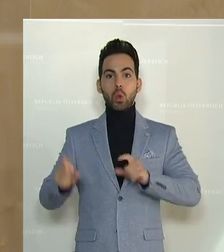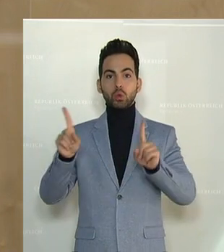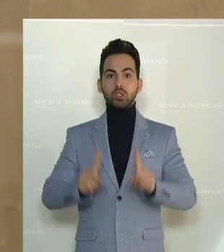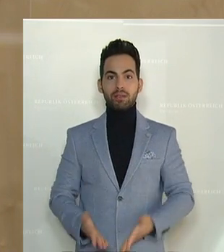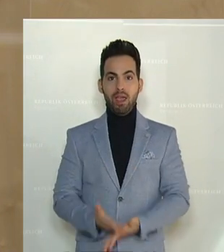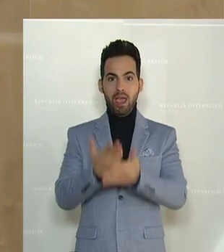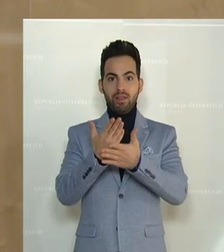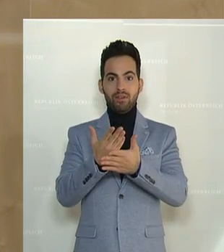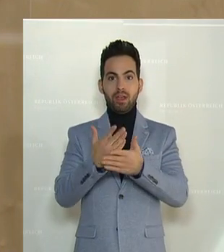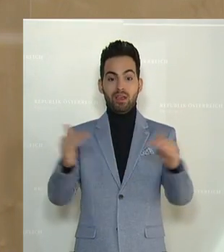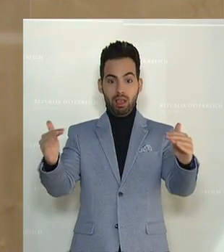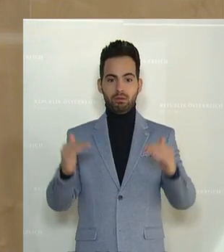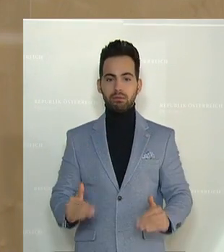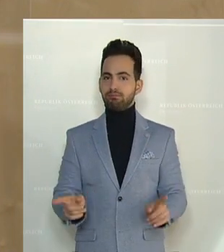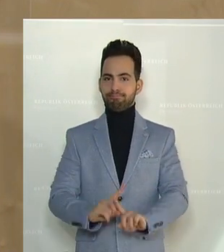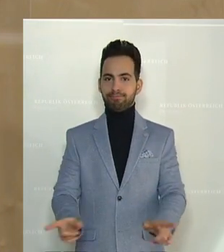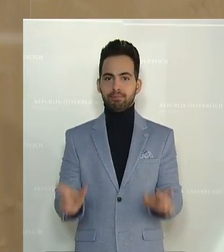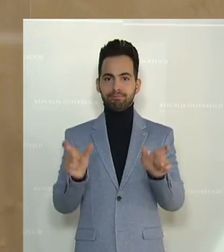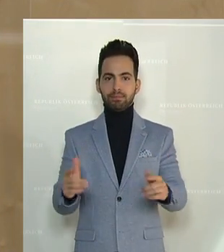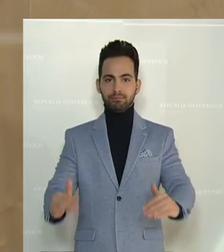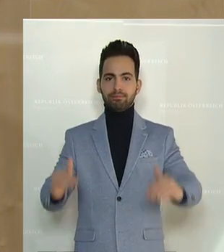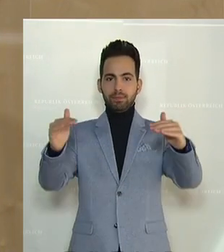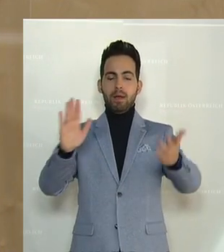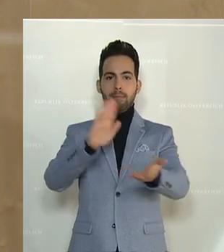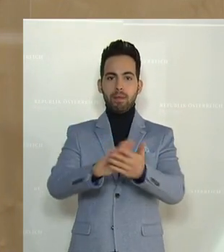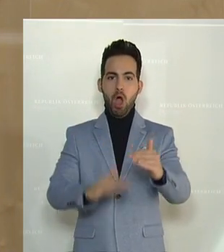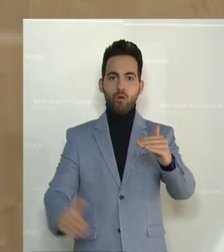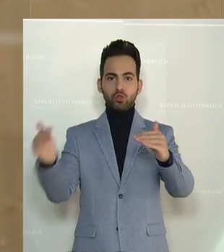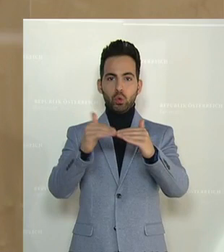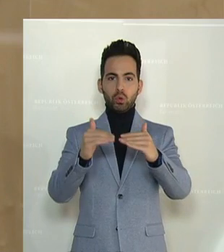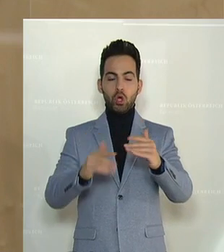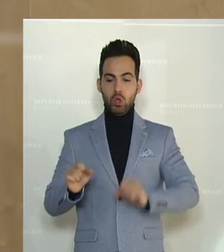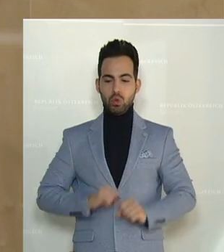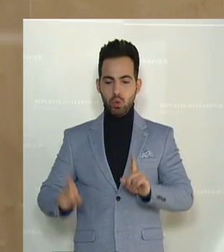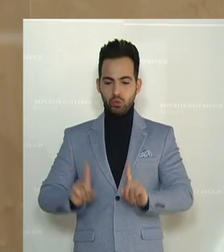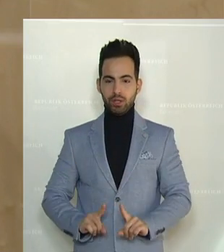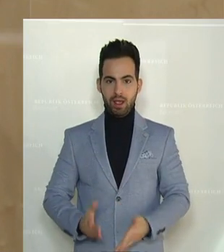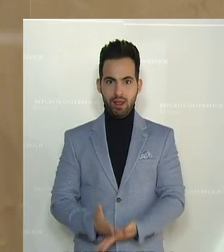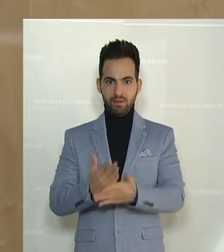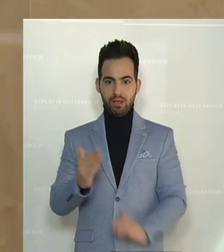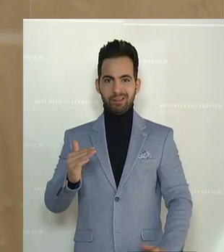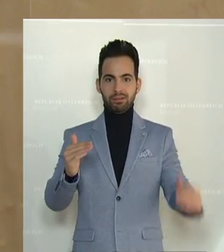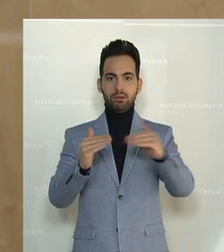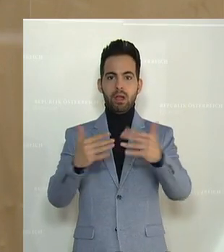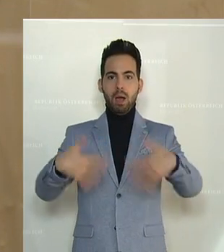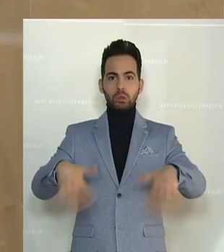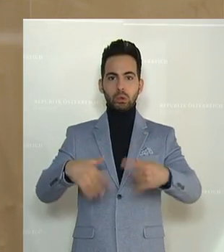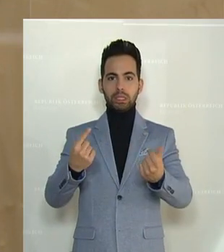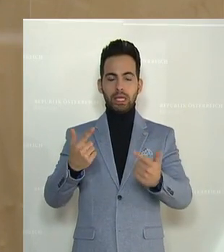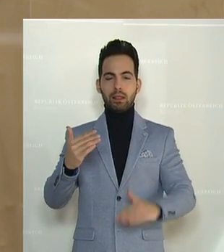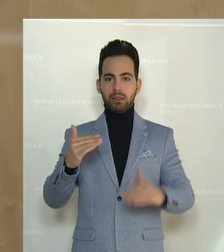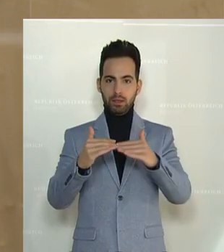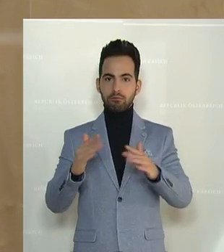Notstandshilfe temporär durch eine Aufstockung oder eine Aufstockung der Notstandshilfe auf das Niveau des Arbeitslosengeldes